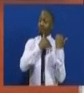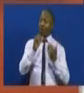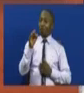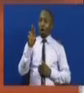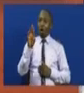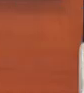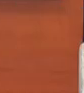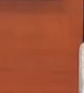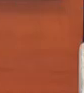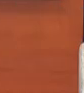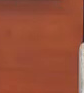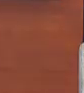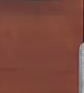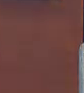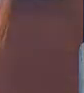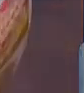Mavindi.